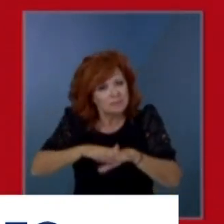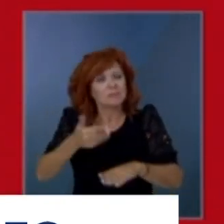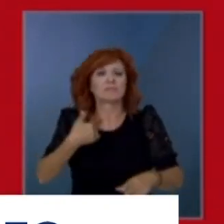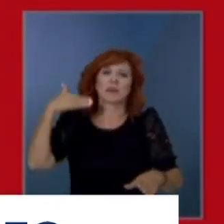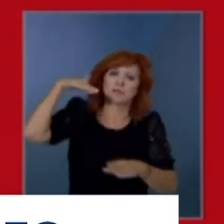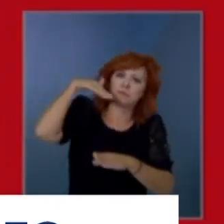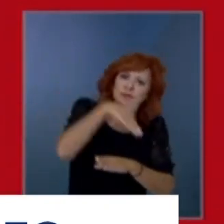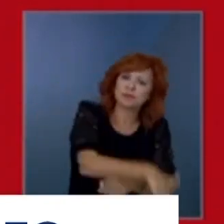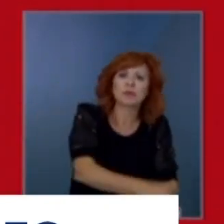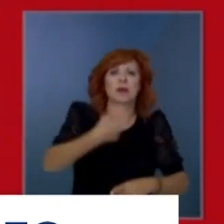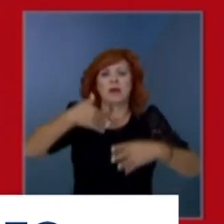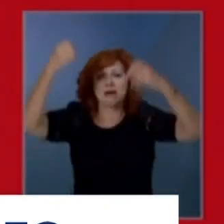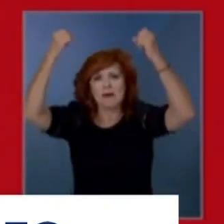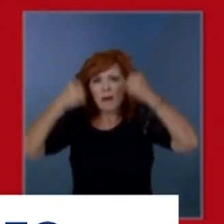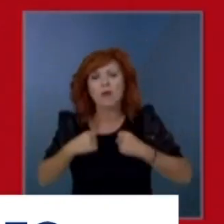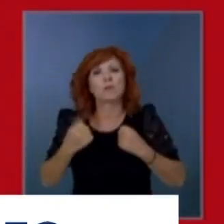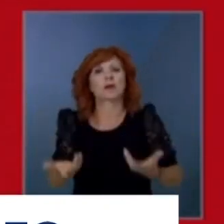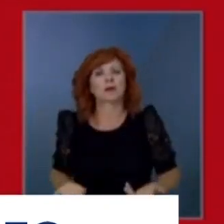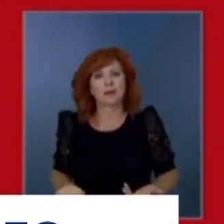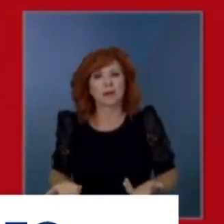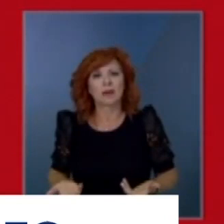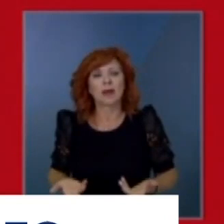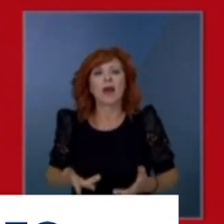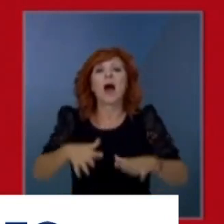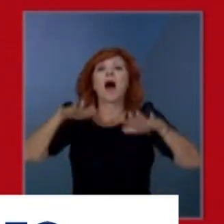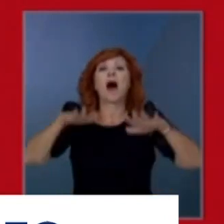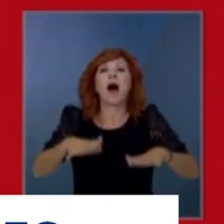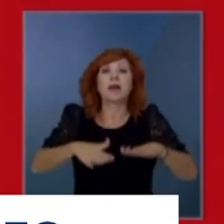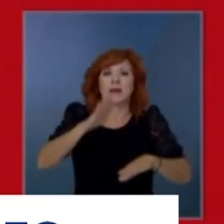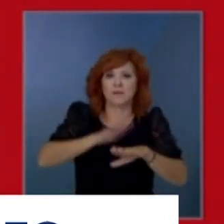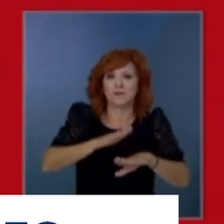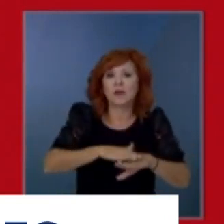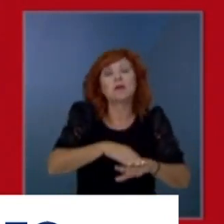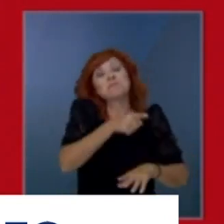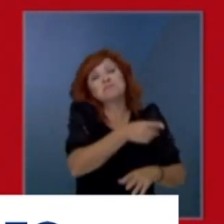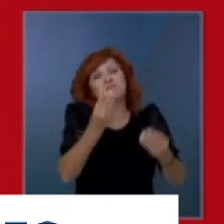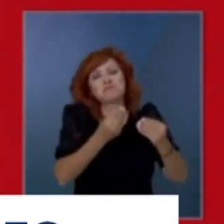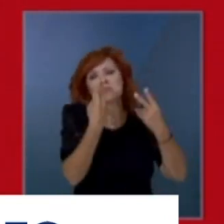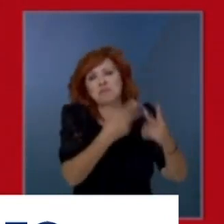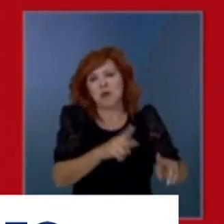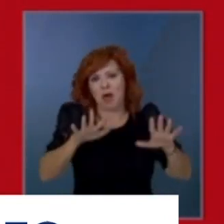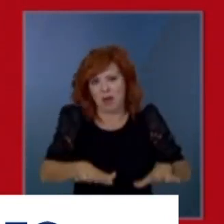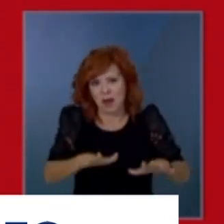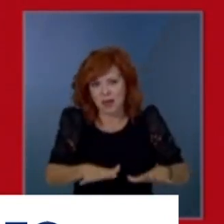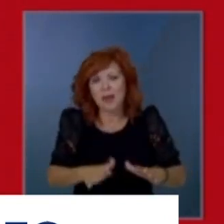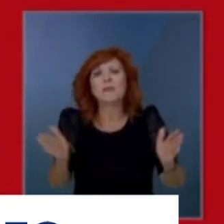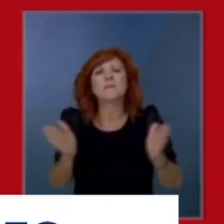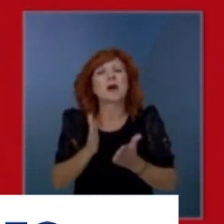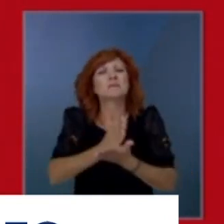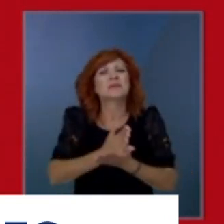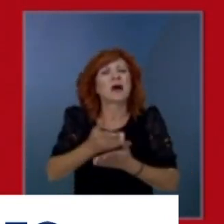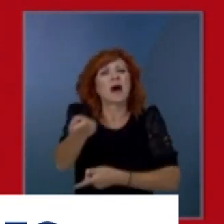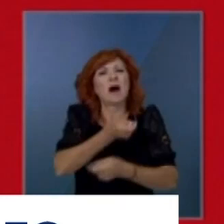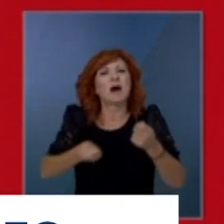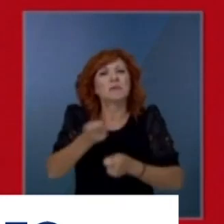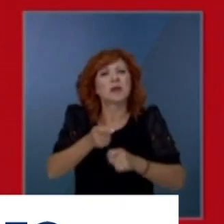την περασμένη δεκαετία. Οι άνεργοι φταίνε για την ανεργία τους, οι μικρομεσαίες επιχειρήσεις φταίνε